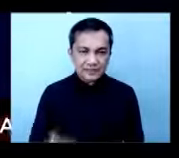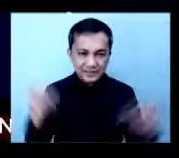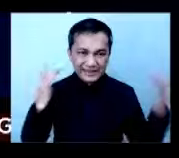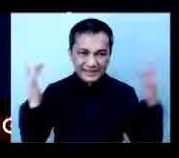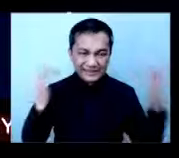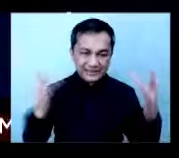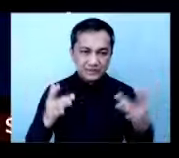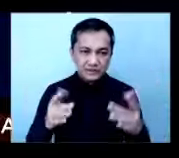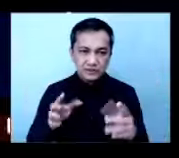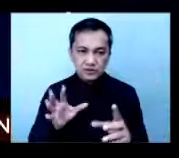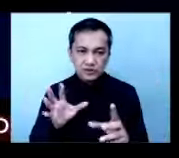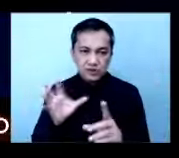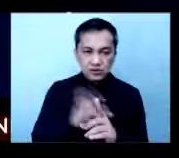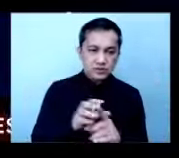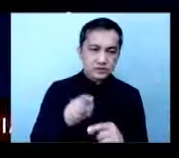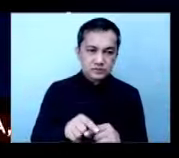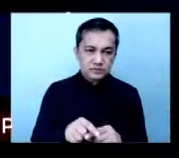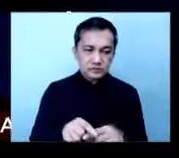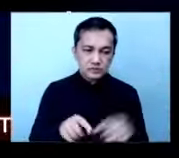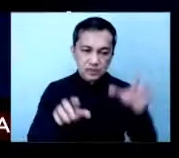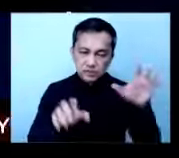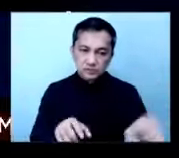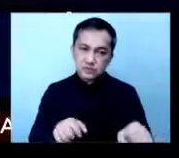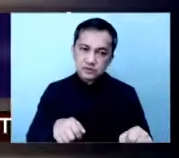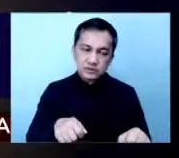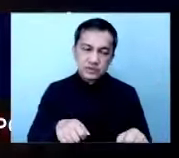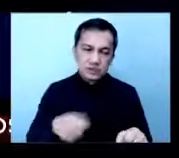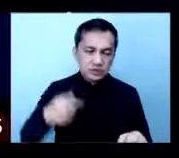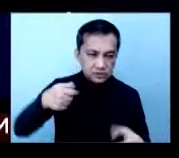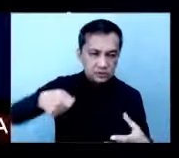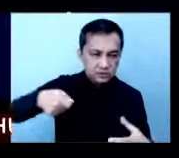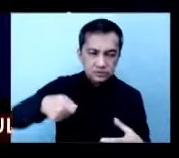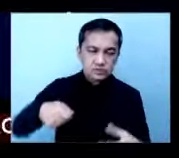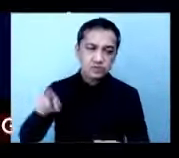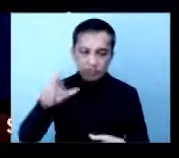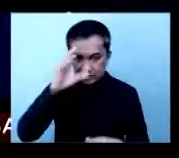Sumugod sila sa mobile at sinunggaban ang hostage taker.